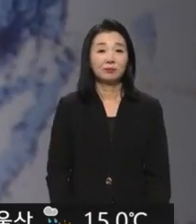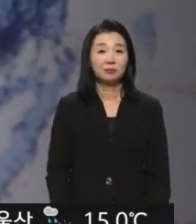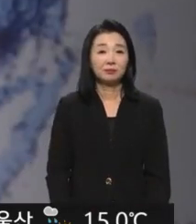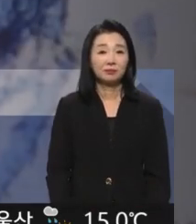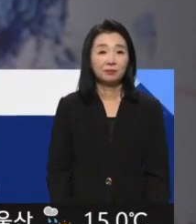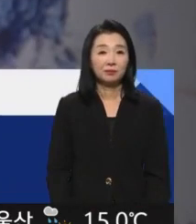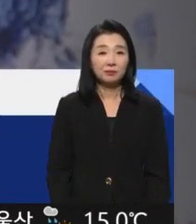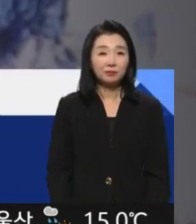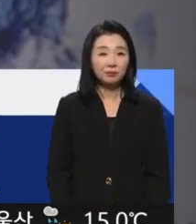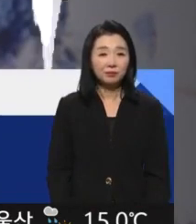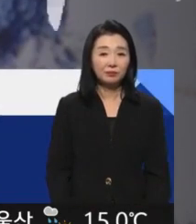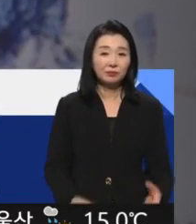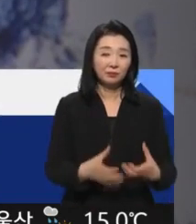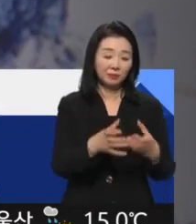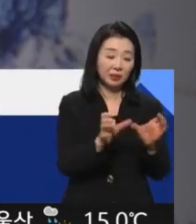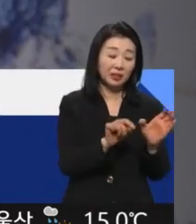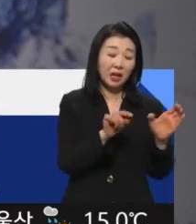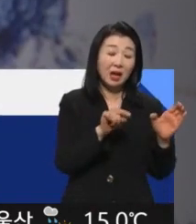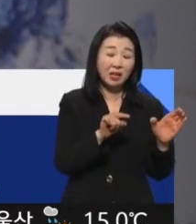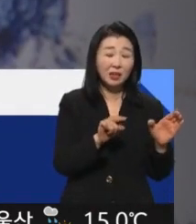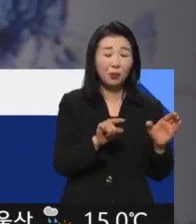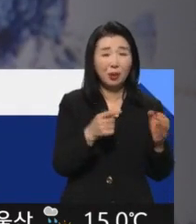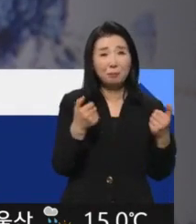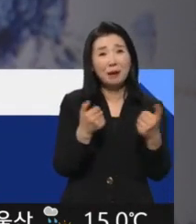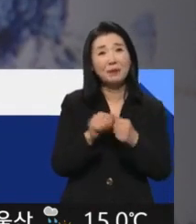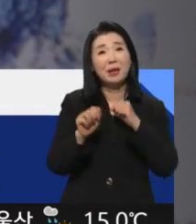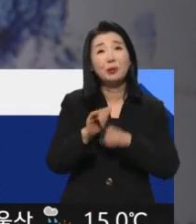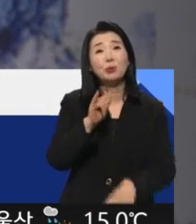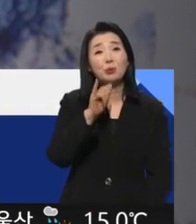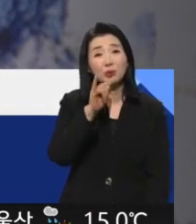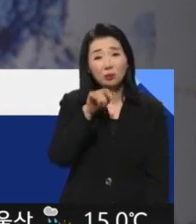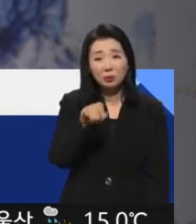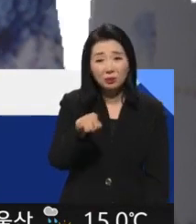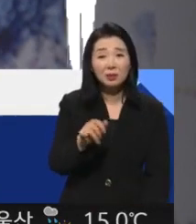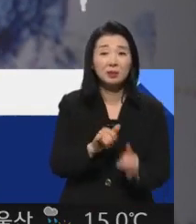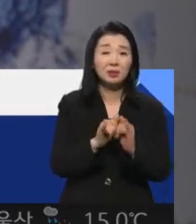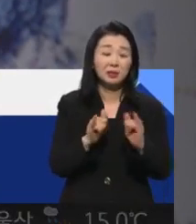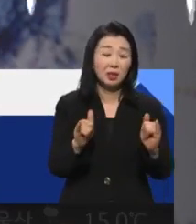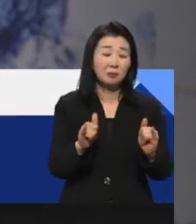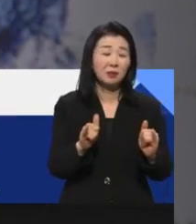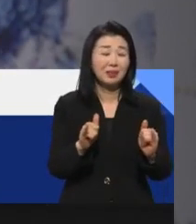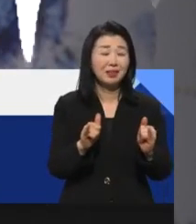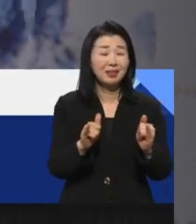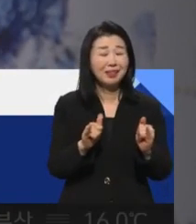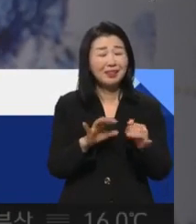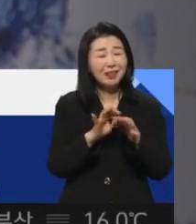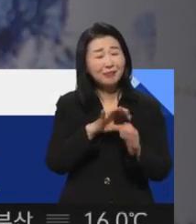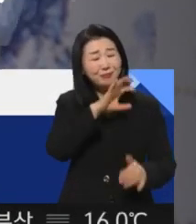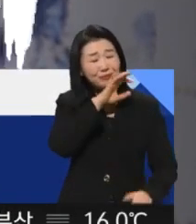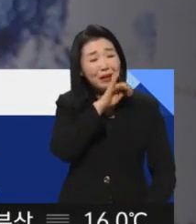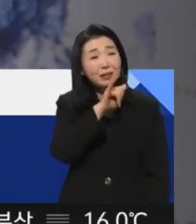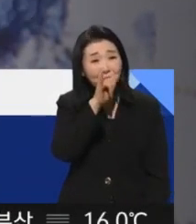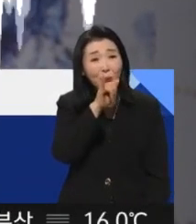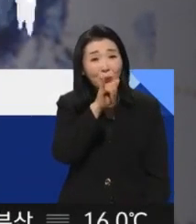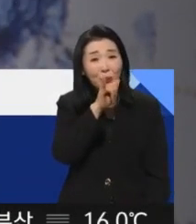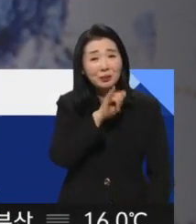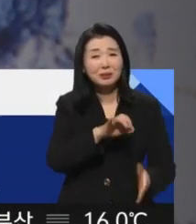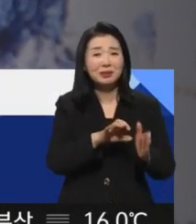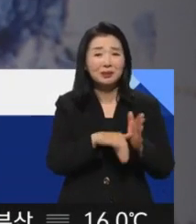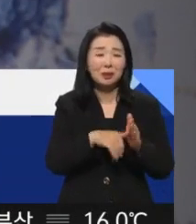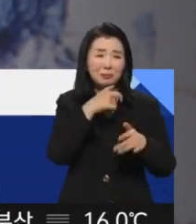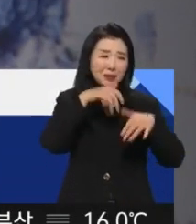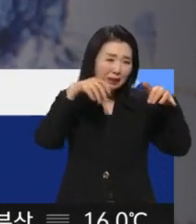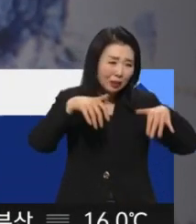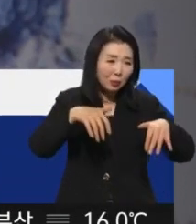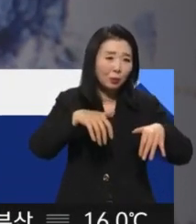당내 일부 청개구리들이 있어요. 근데 그분들이 계속 개굴개굴 운다고 비가 계속 오는